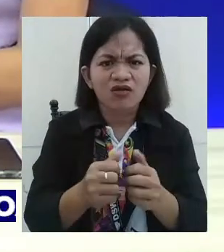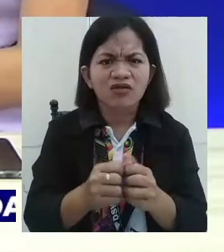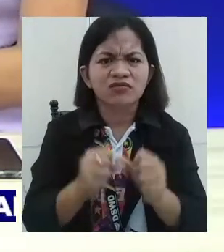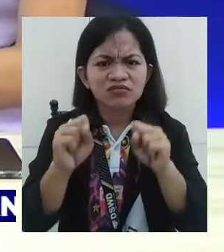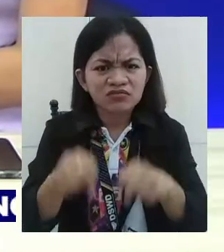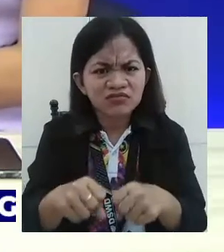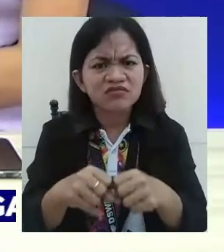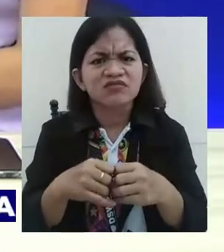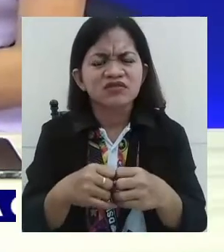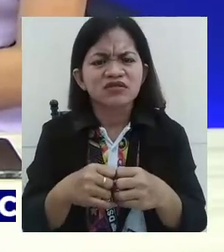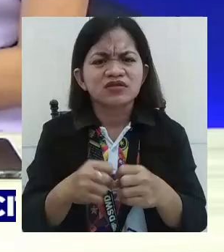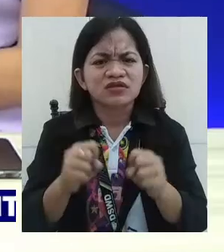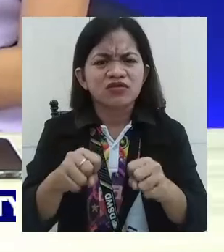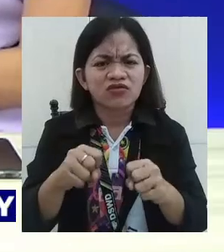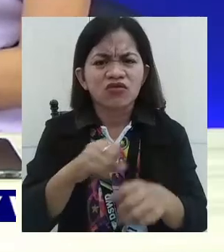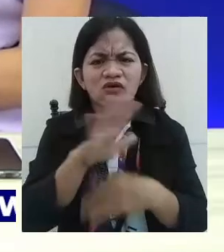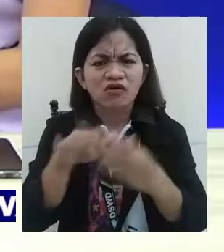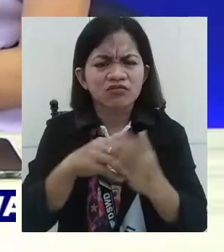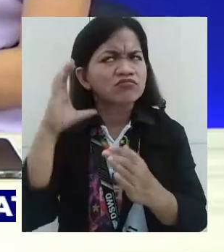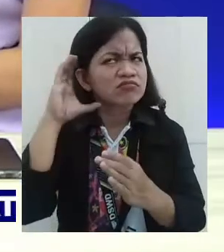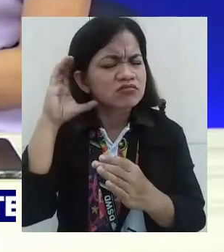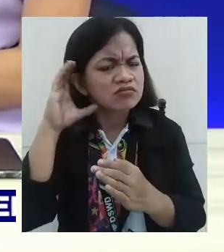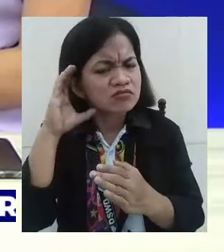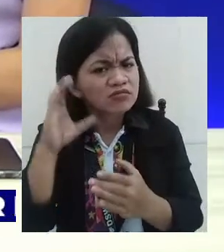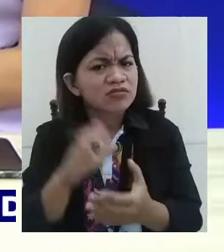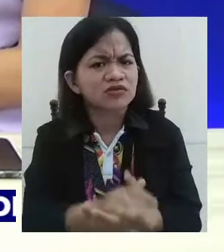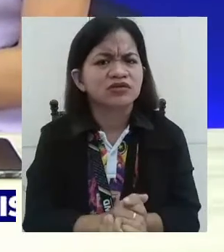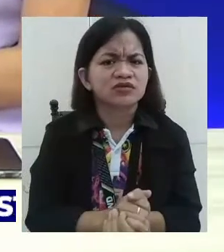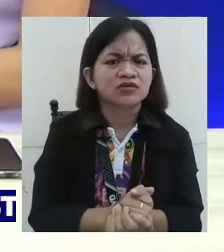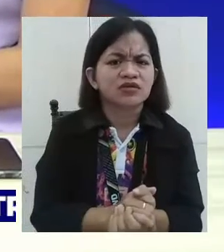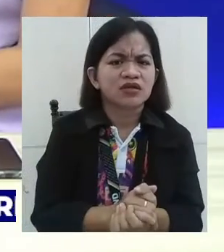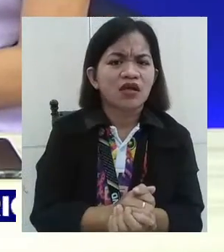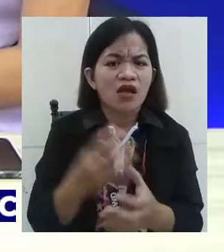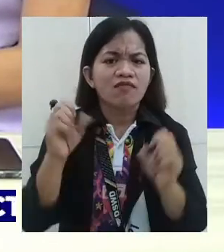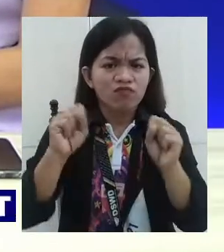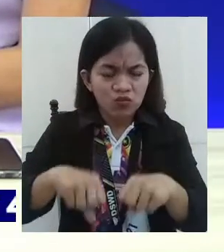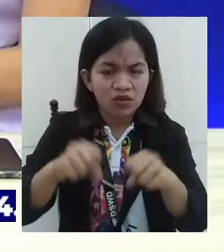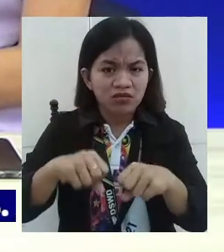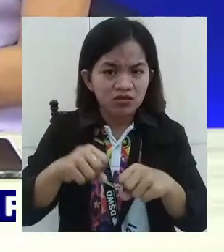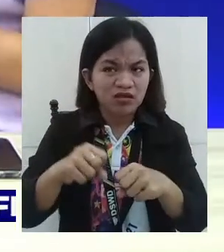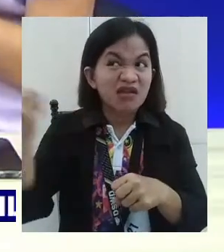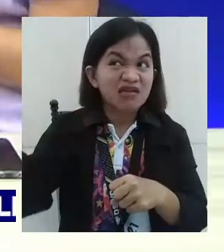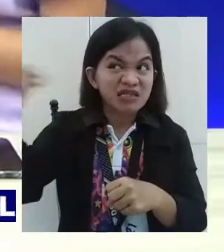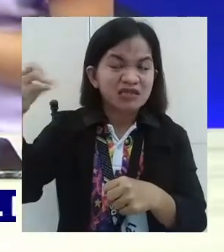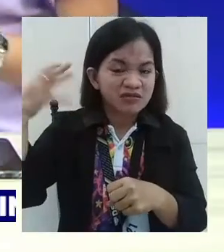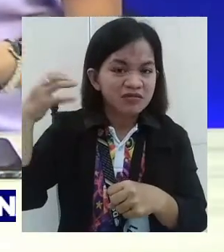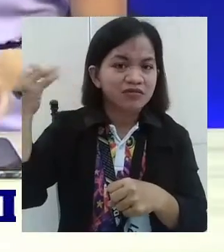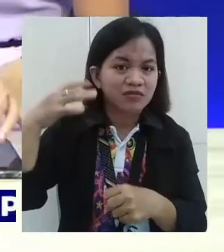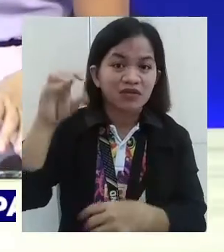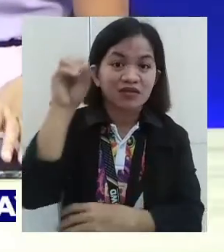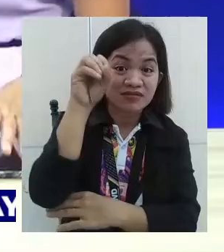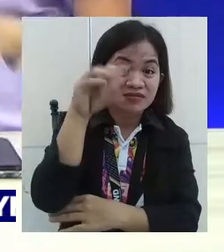may kapansanan sa pandinig. Pero maglagay ka ng blinker, at least alam nila yung blink na yon, may alarm pala.